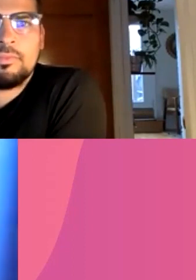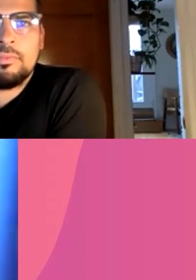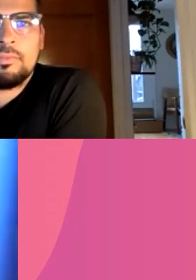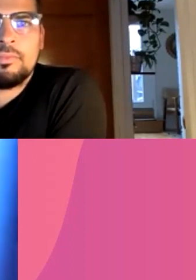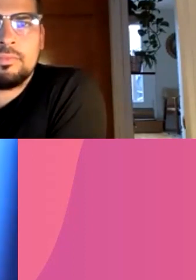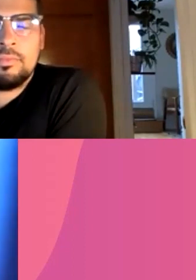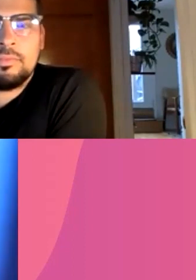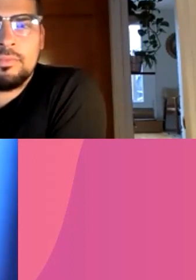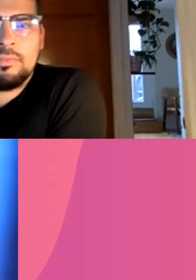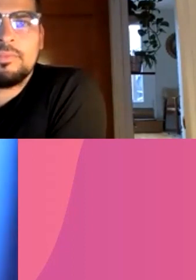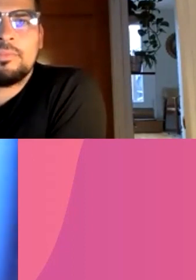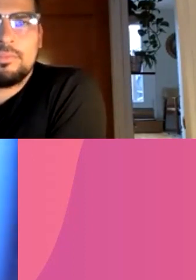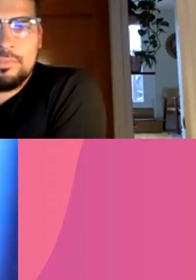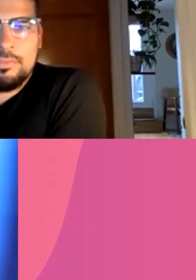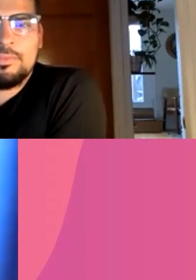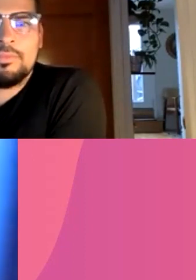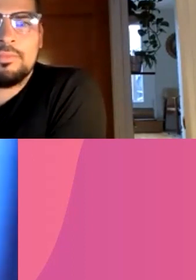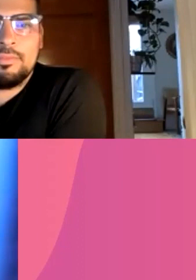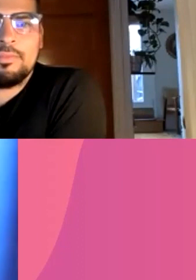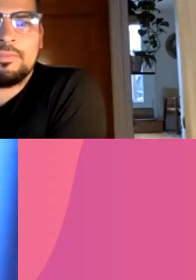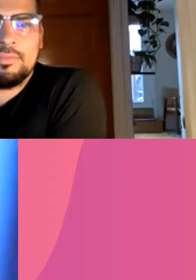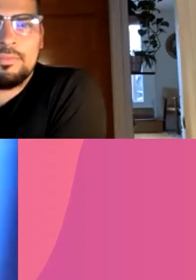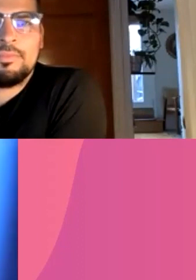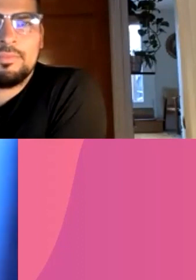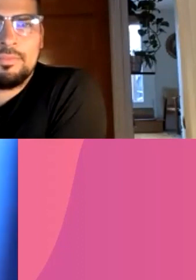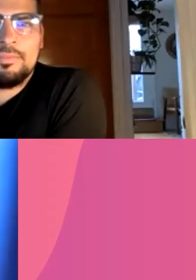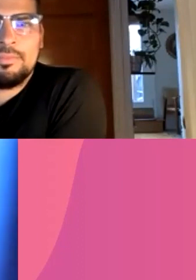s'ouvrira automatiquement dans votre navigateur après la